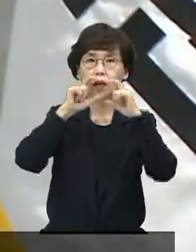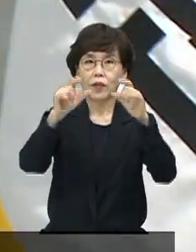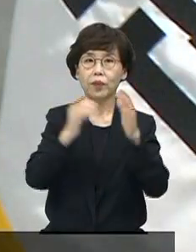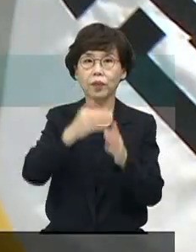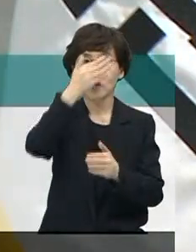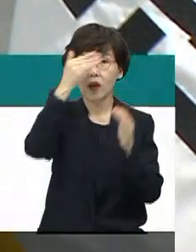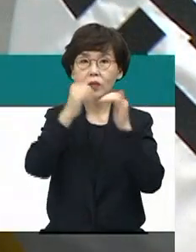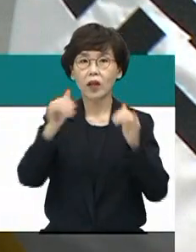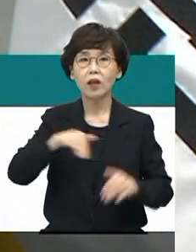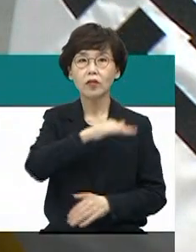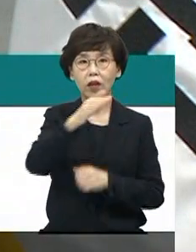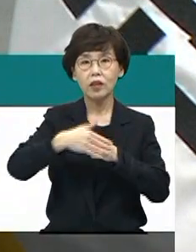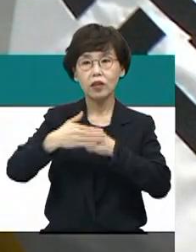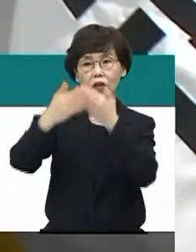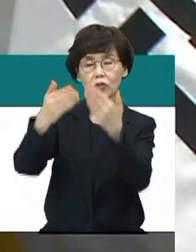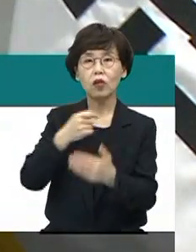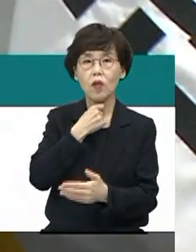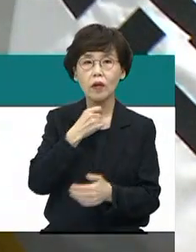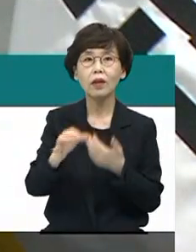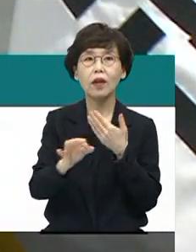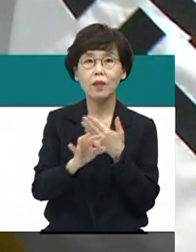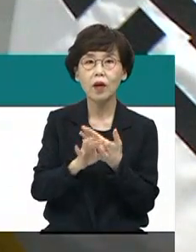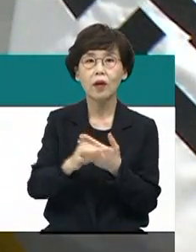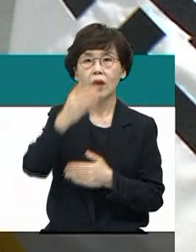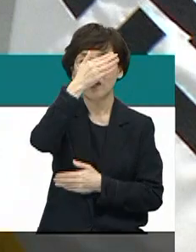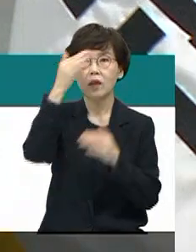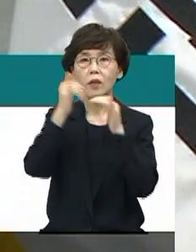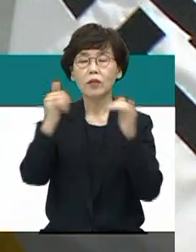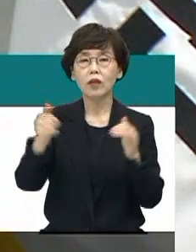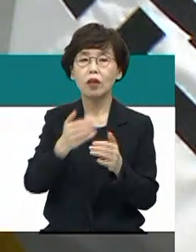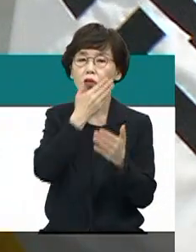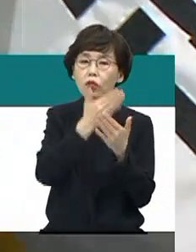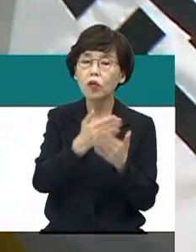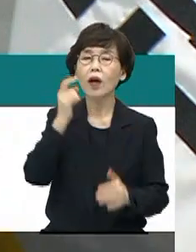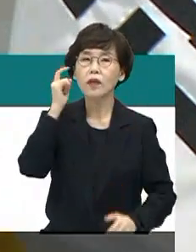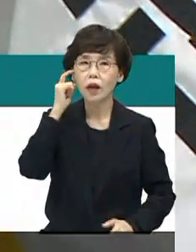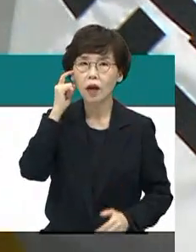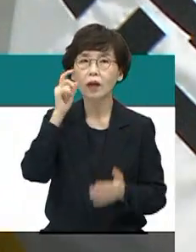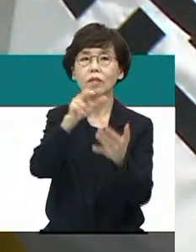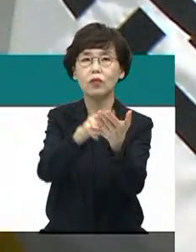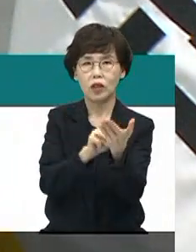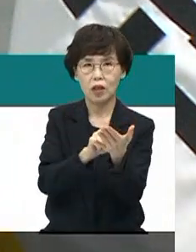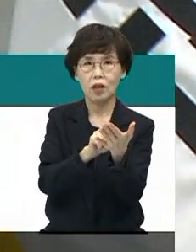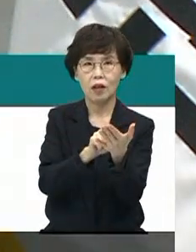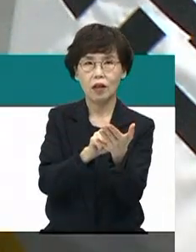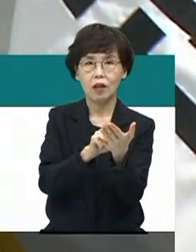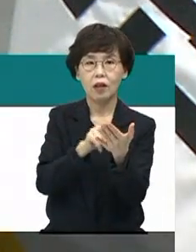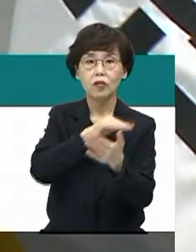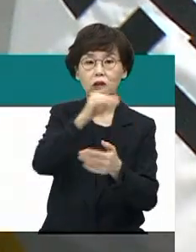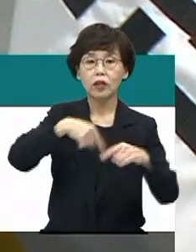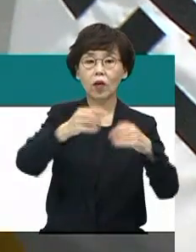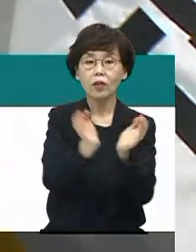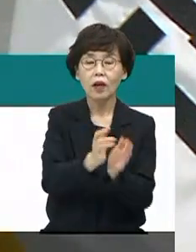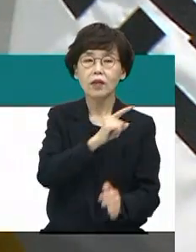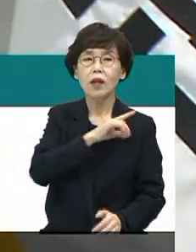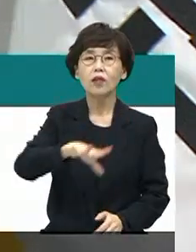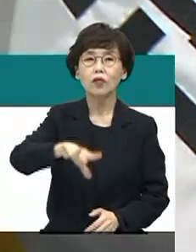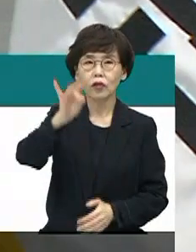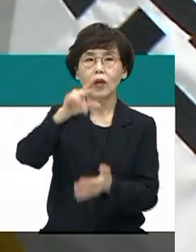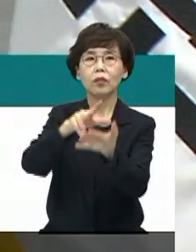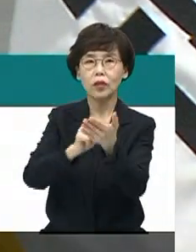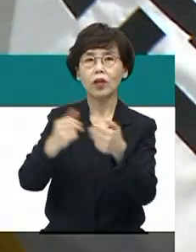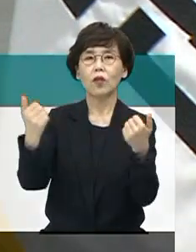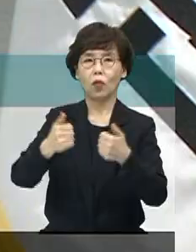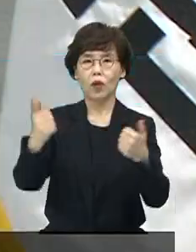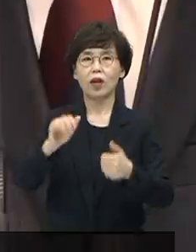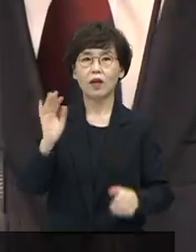젊은 세대가 우리를 지지해주기 바란다면 젊은 세대가 중요하게 생각하는 과제를 우리 당의 최우선 과제로